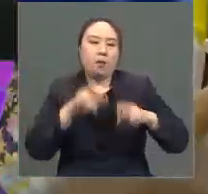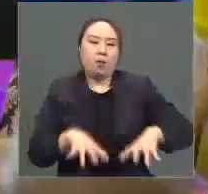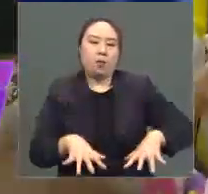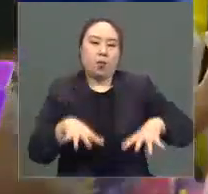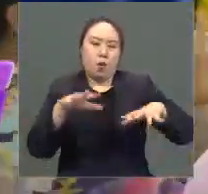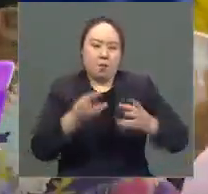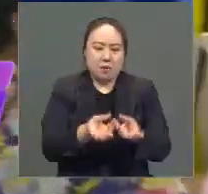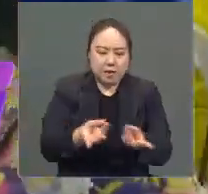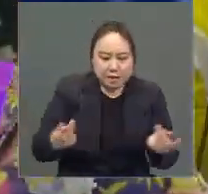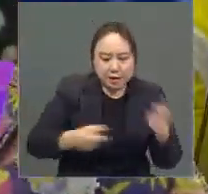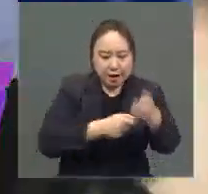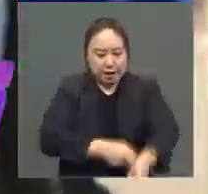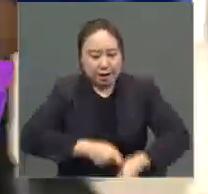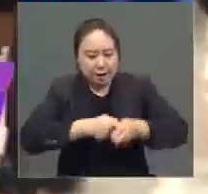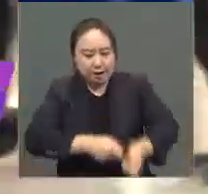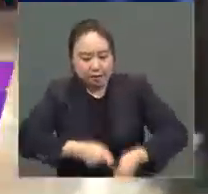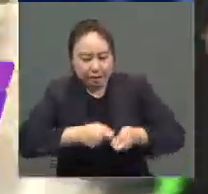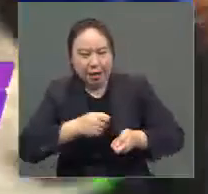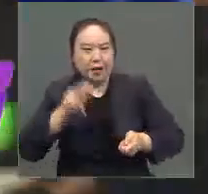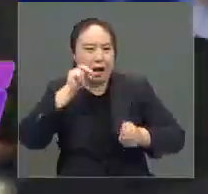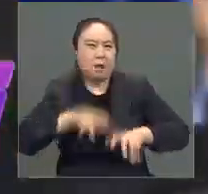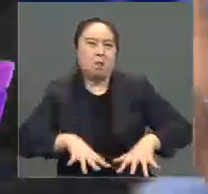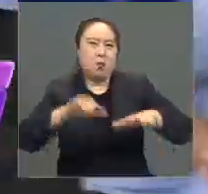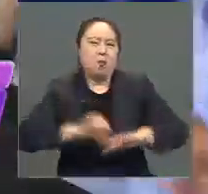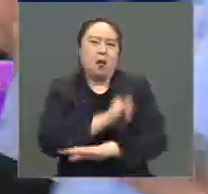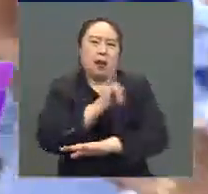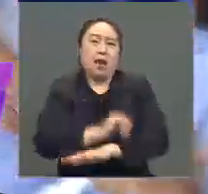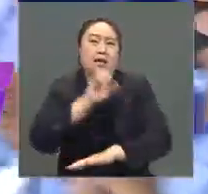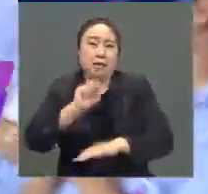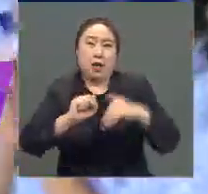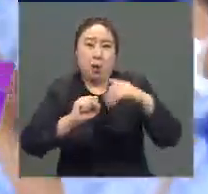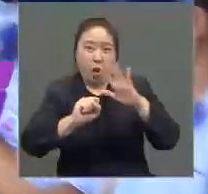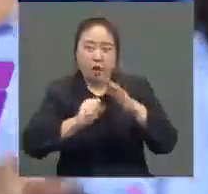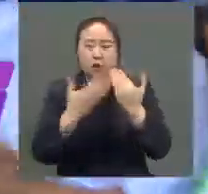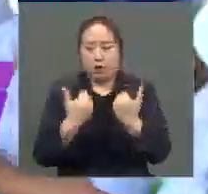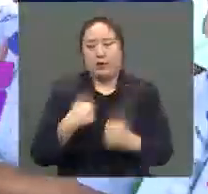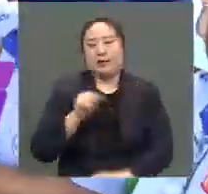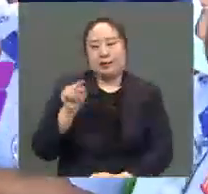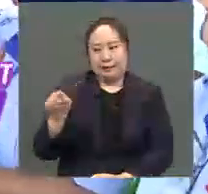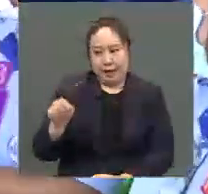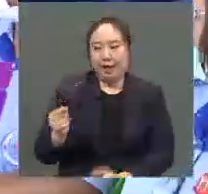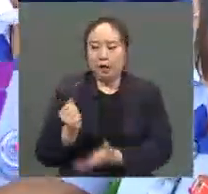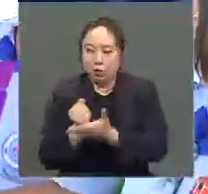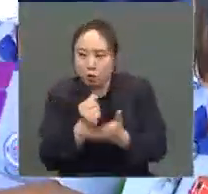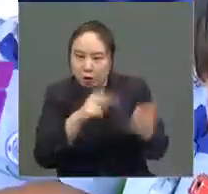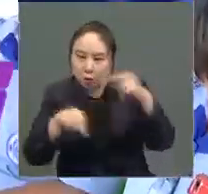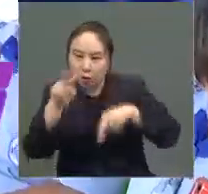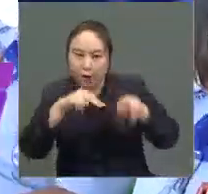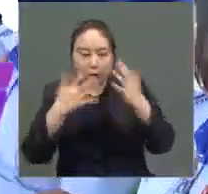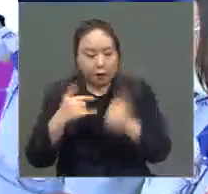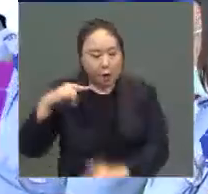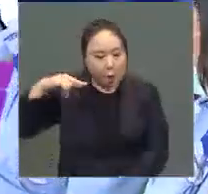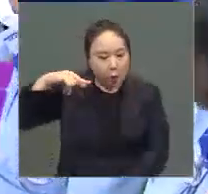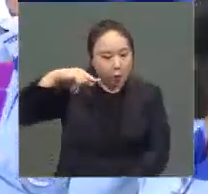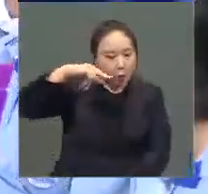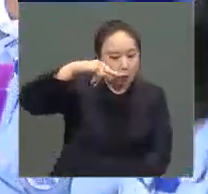พื้นที่การเกษตรเกิดความเสียหายกว่าแสนไร่จึงได้สั่งการให้เร่งเยียวยาแล้วนะคะซึ่งจากการบินสำรวจ